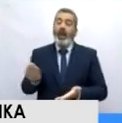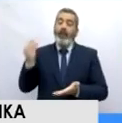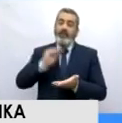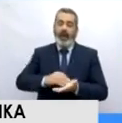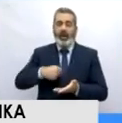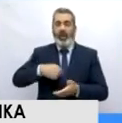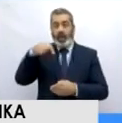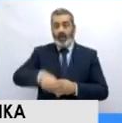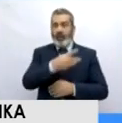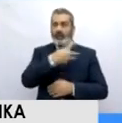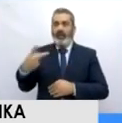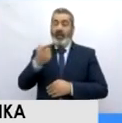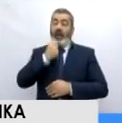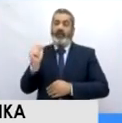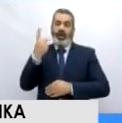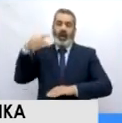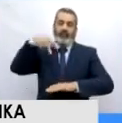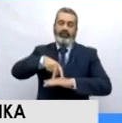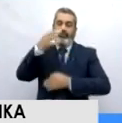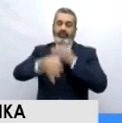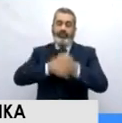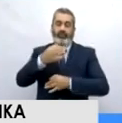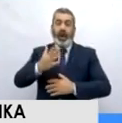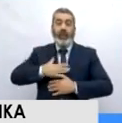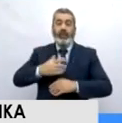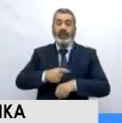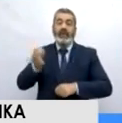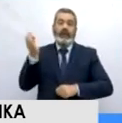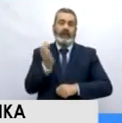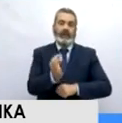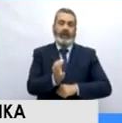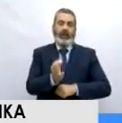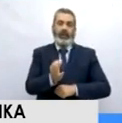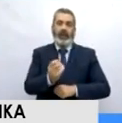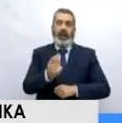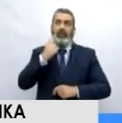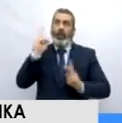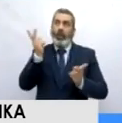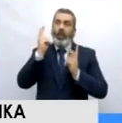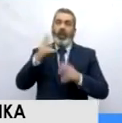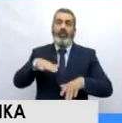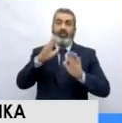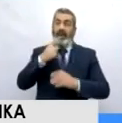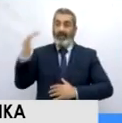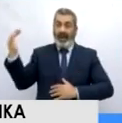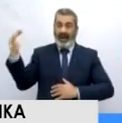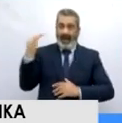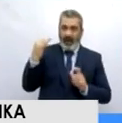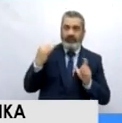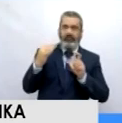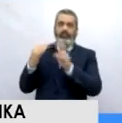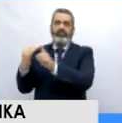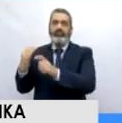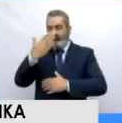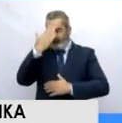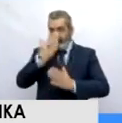μας θέσεις. Είμαστε συνεπείς. Δεν είμαστε αφελείς. Στην κάθε επιθετικότητα απαντάμε με ετοιμότητα.